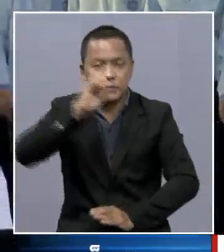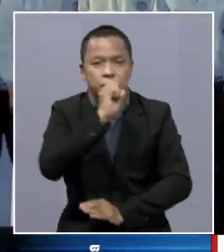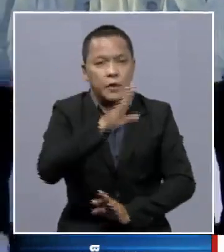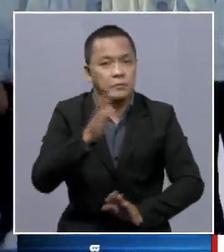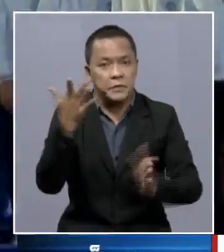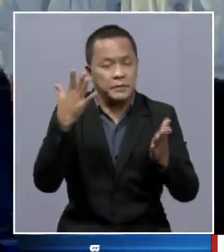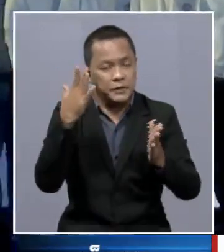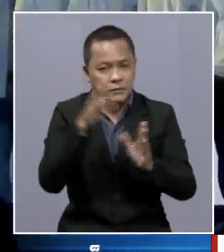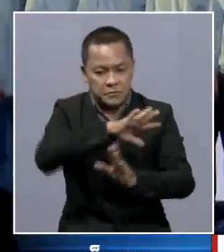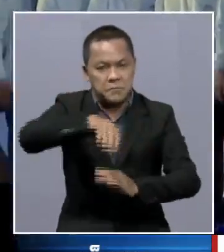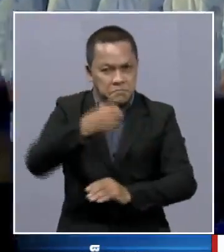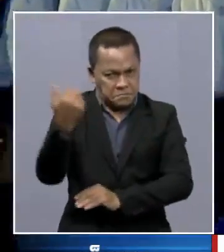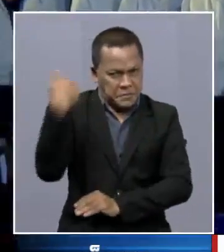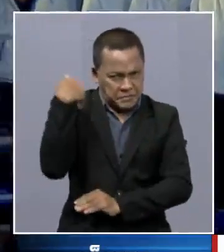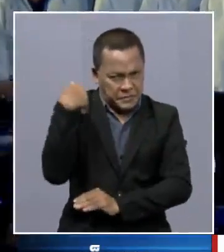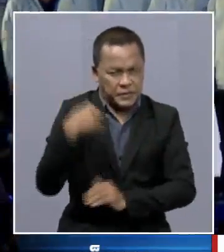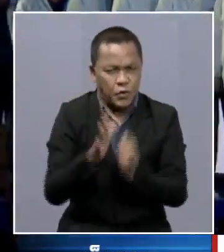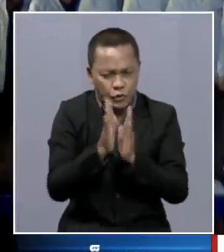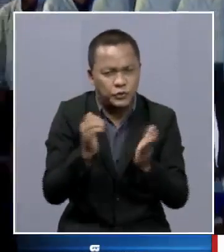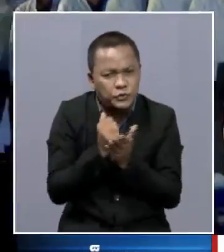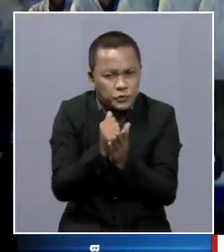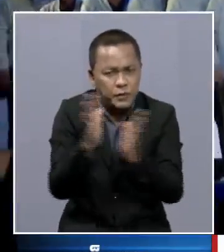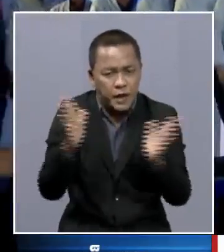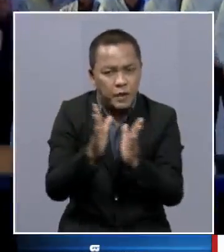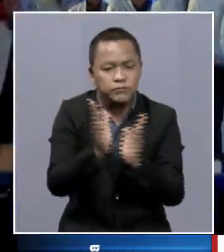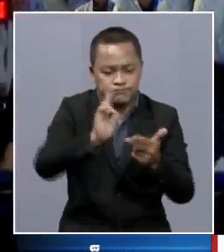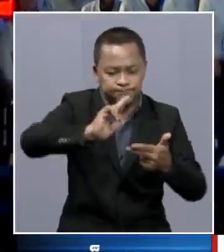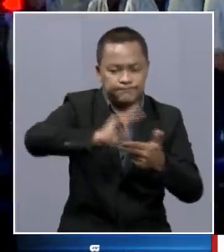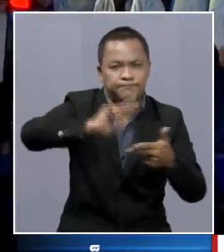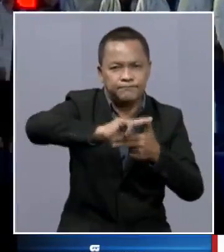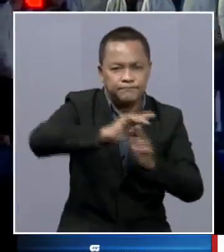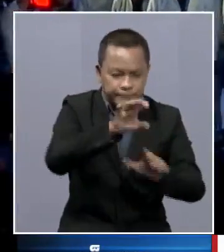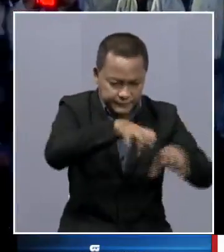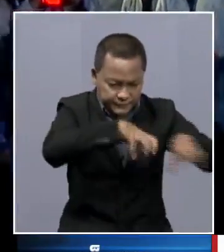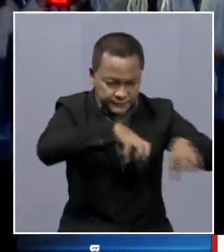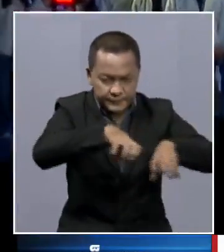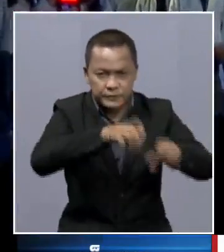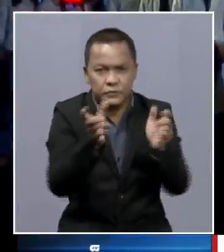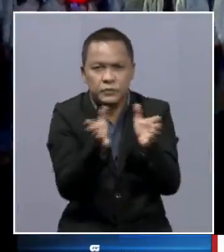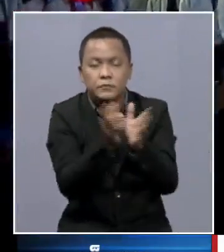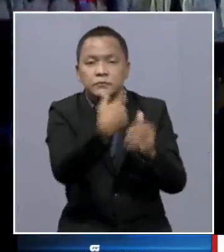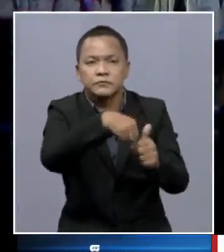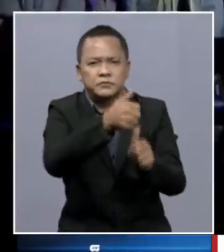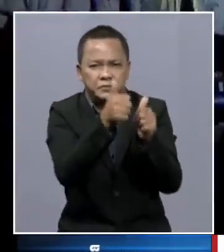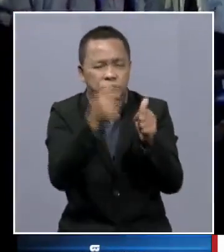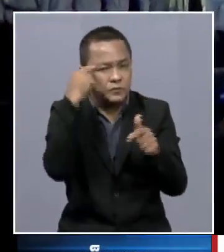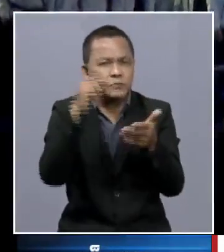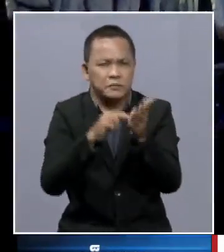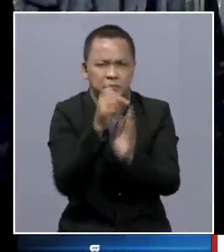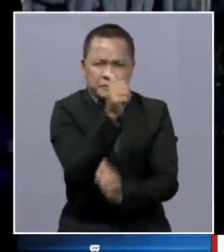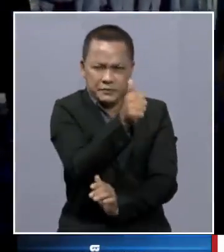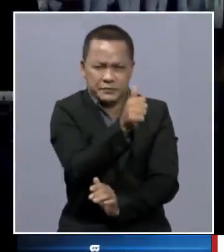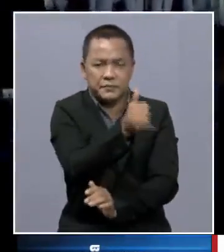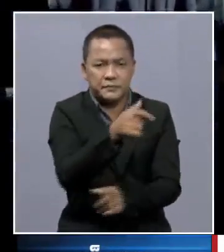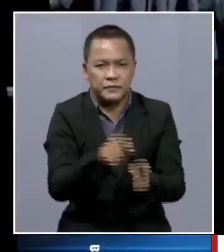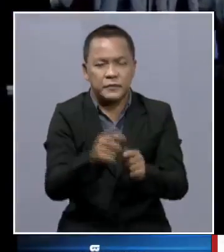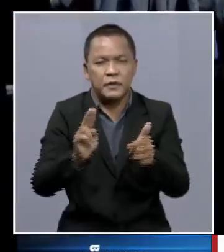ไม่ได้มีน้อยกวารงตูเลยในเรื่องนี้จึงทำให้พลงประชารัดที่เซ็ขึนมาทำให้เกมขรุป้อมนั้นดูจะเป็นไปได้มากก